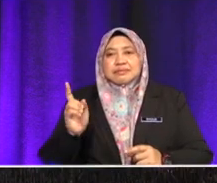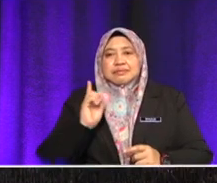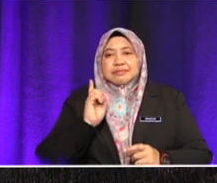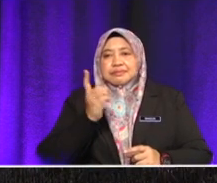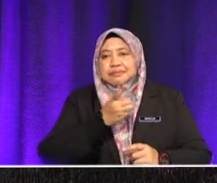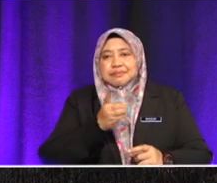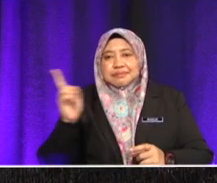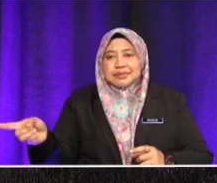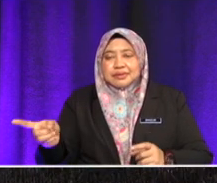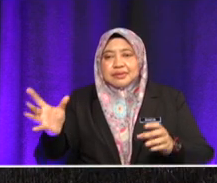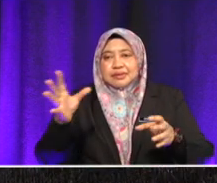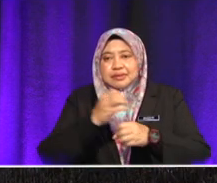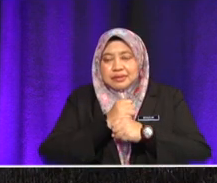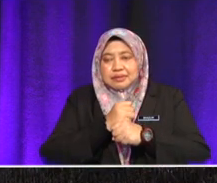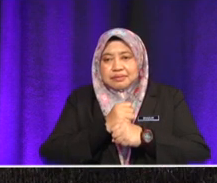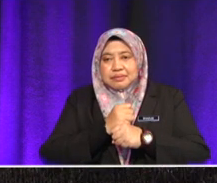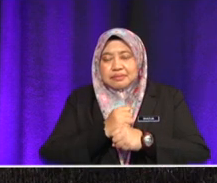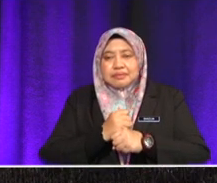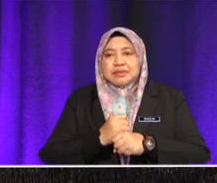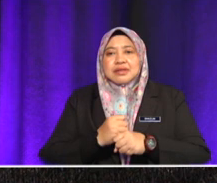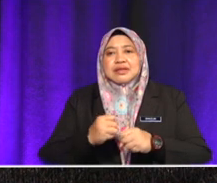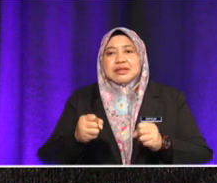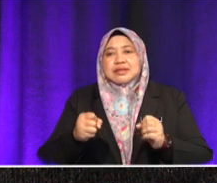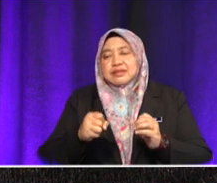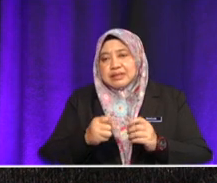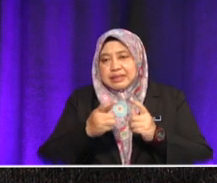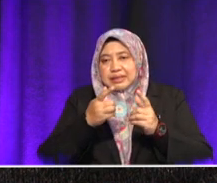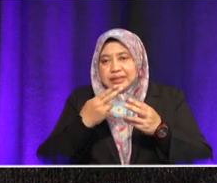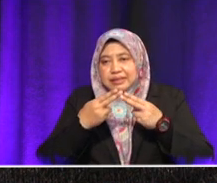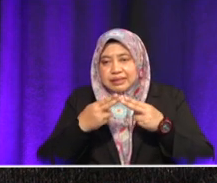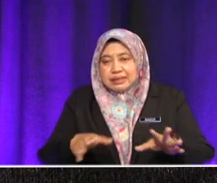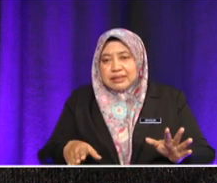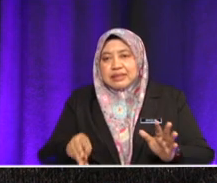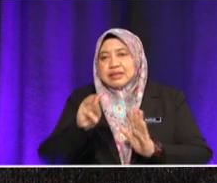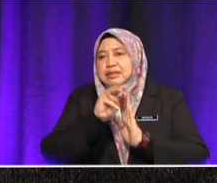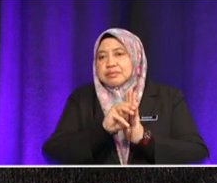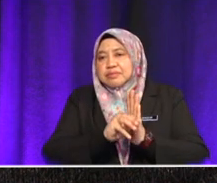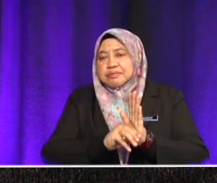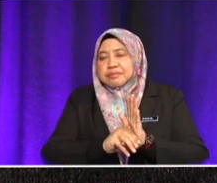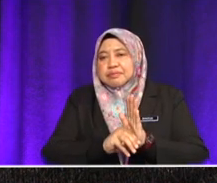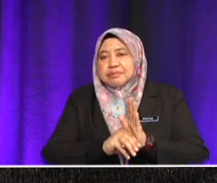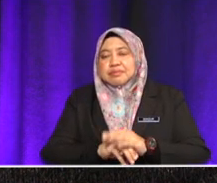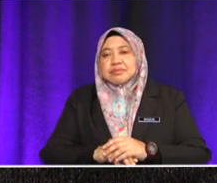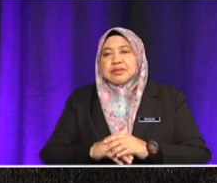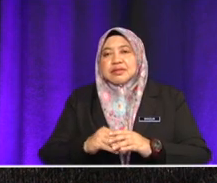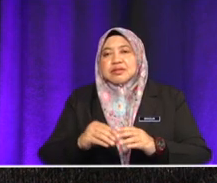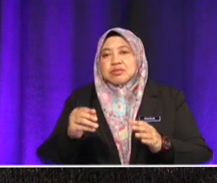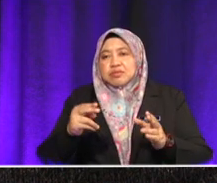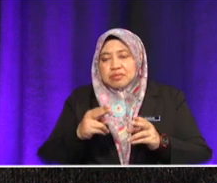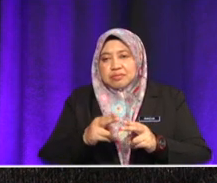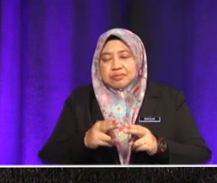dapat Tertinggal imbuhan mendapat di sini kemudian penggunaan mungkin apa Huruf besar ada huruf kecil